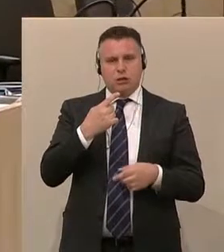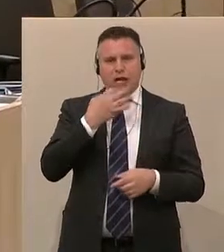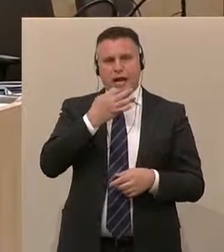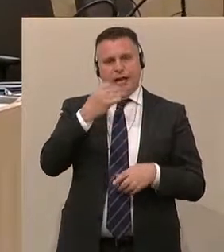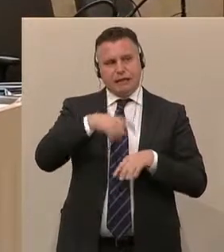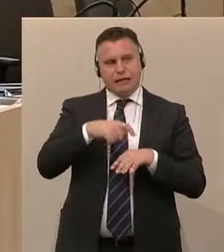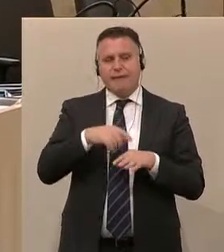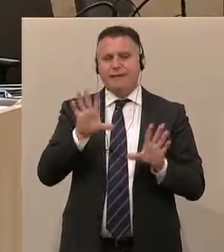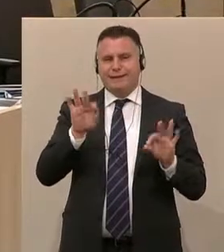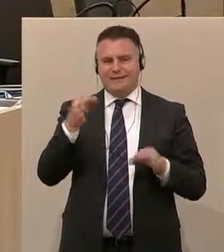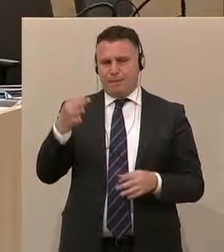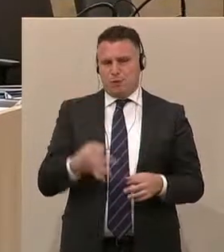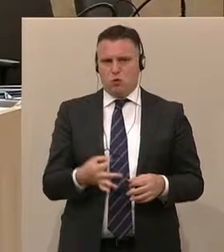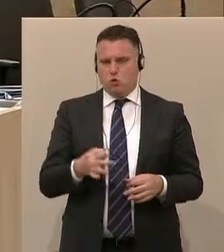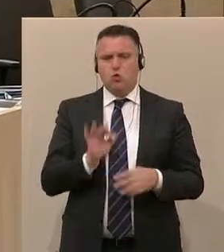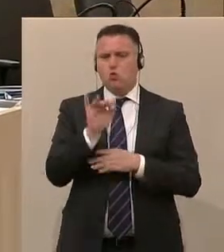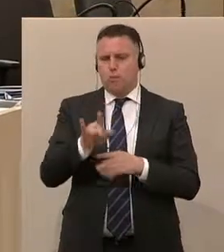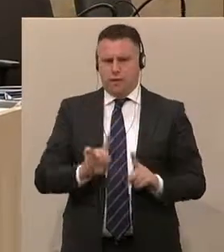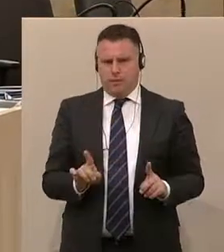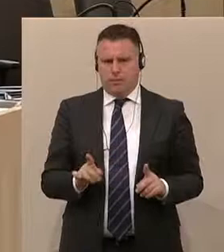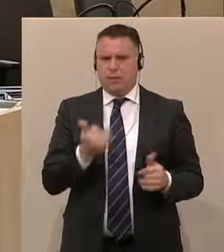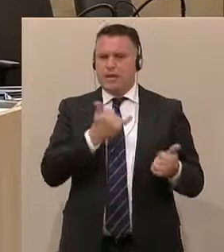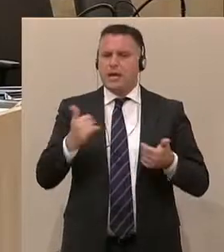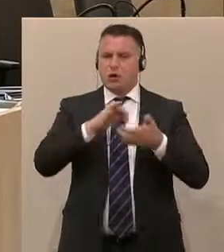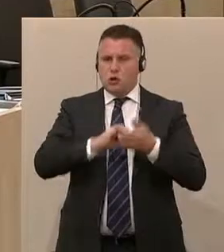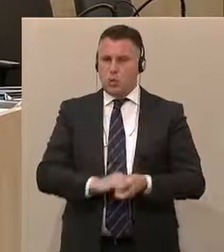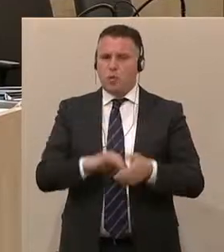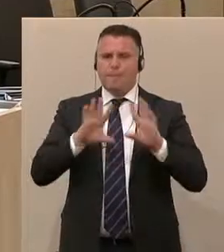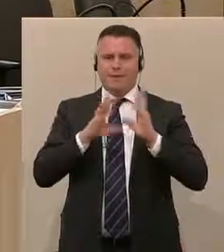Rechtliche Schritte gegen die Stadt Wien will er nur im äußersten Notfall beschreiten.